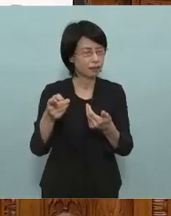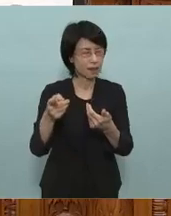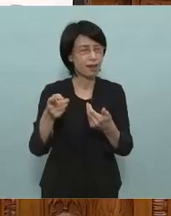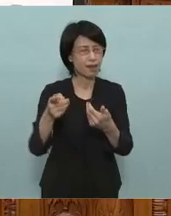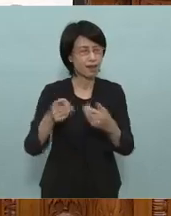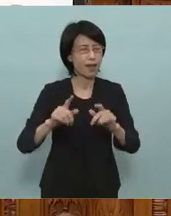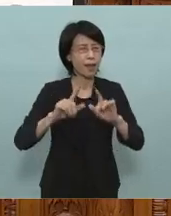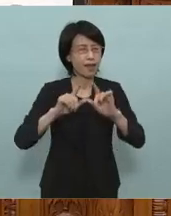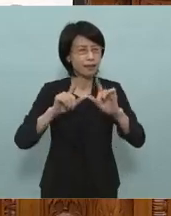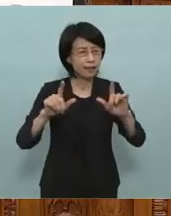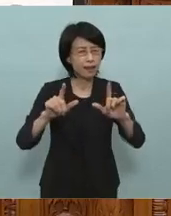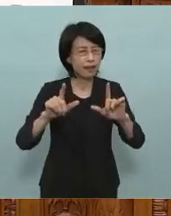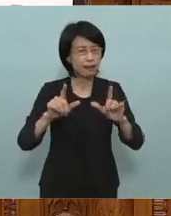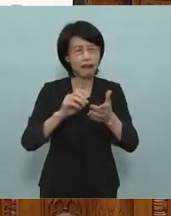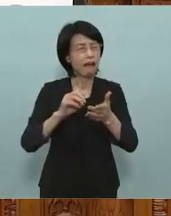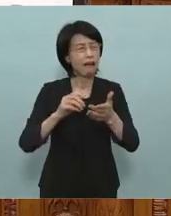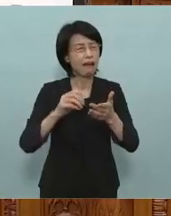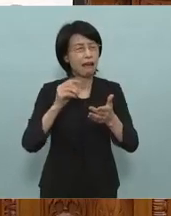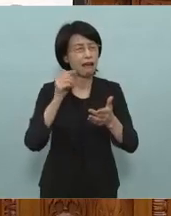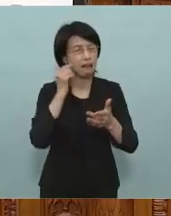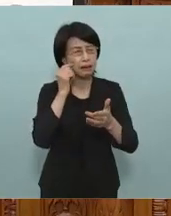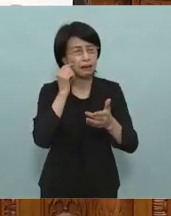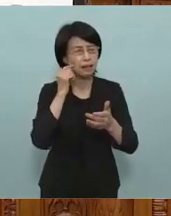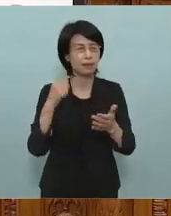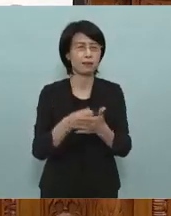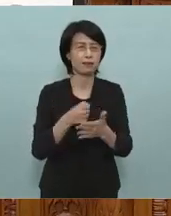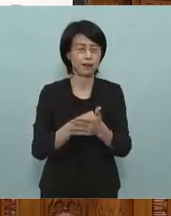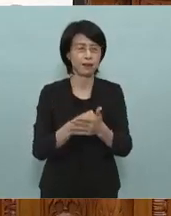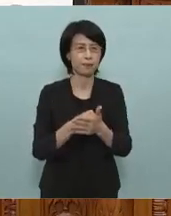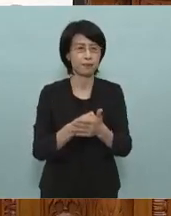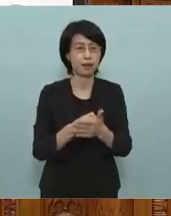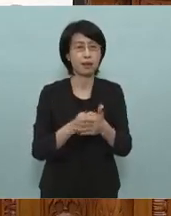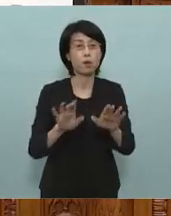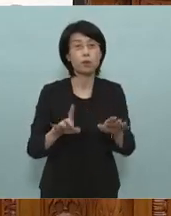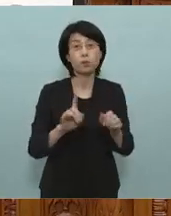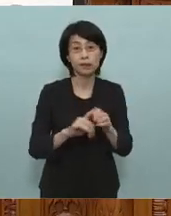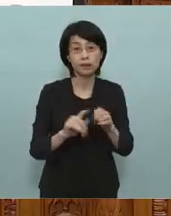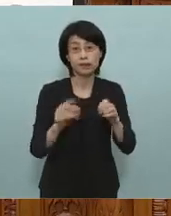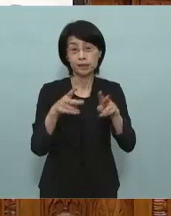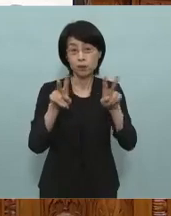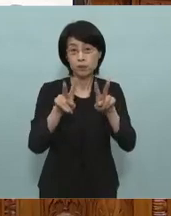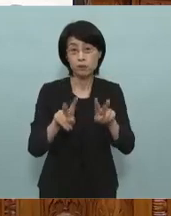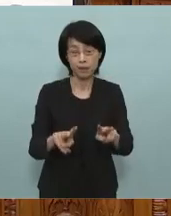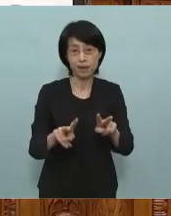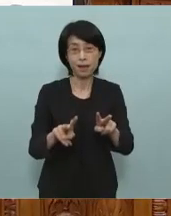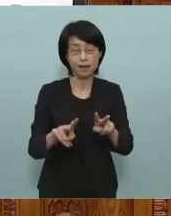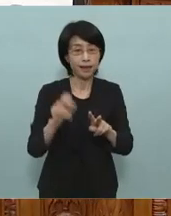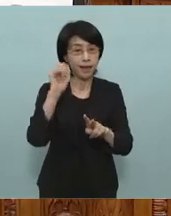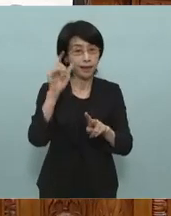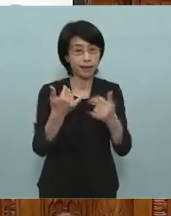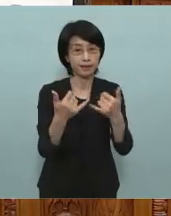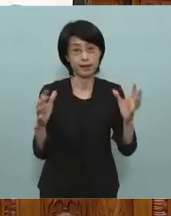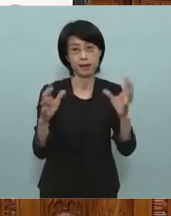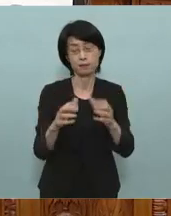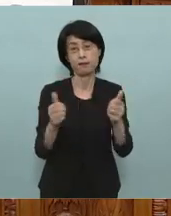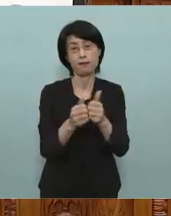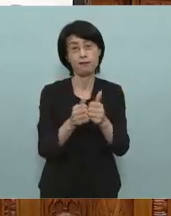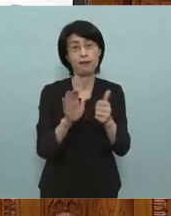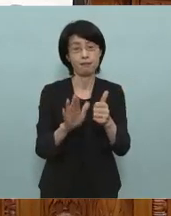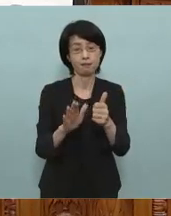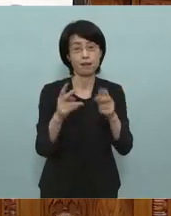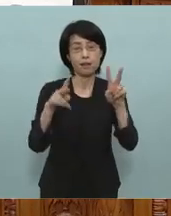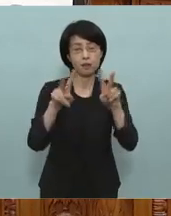は極めて遺憾です年内に広島で開催予定の県人会議も活用し広島